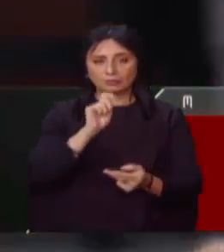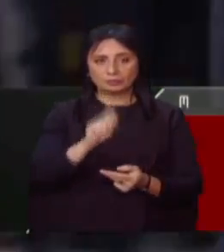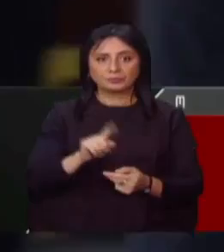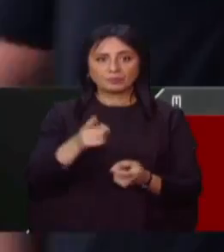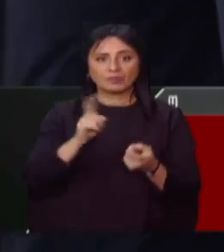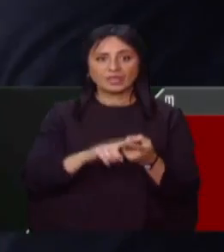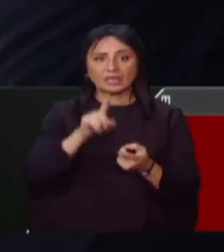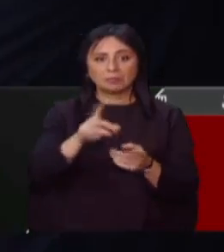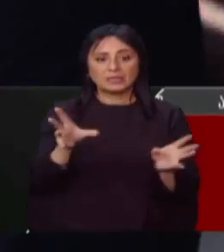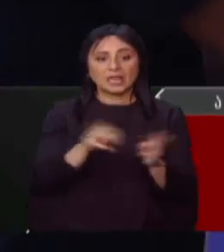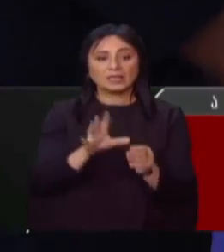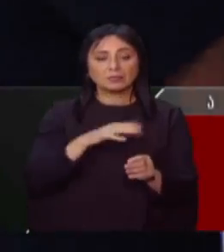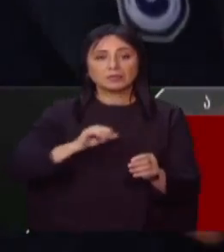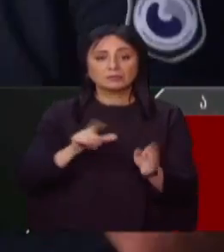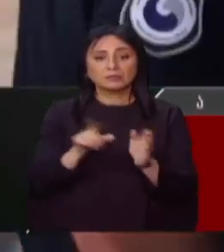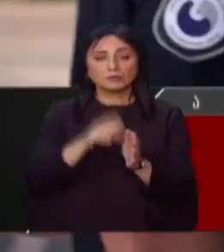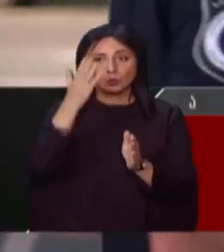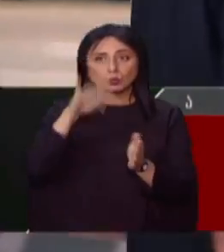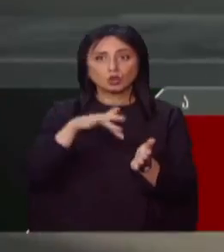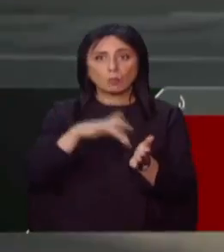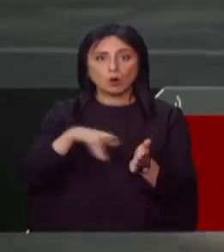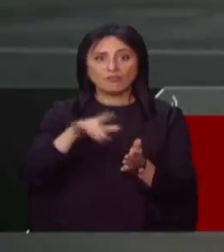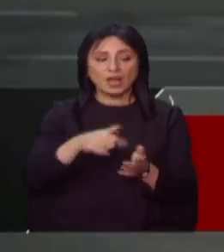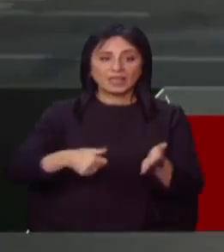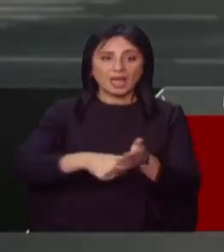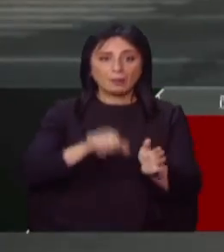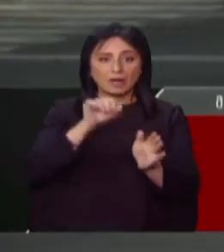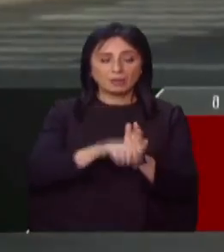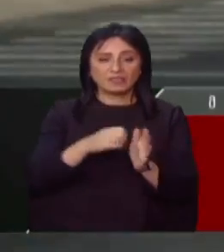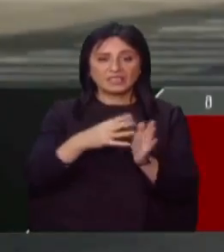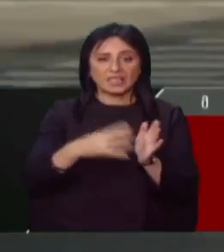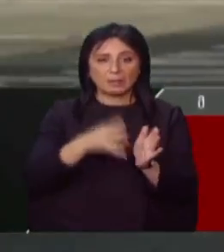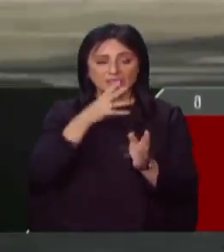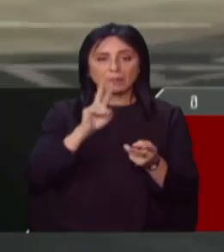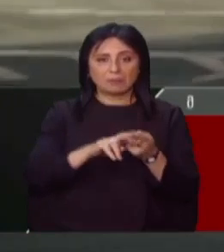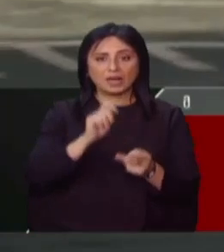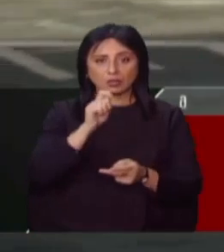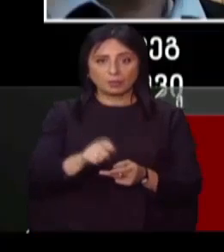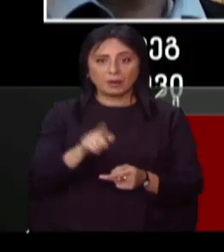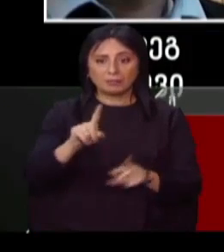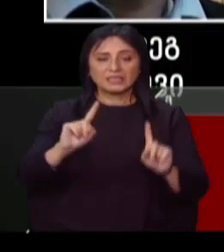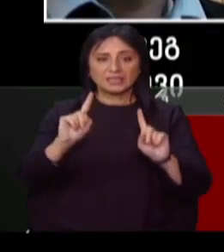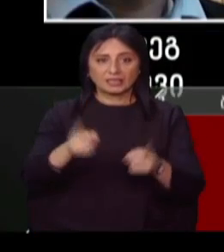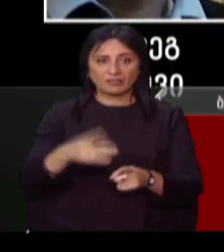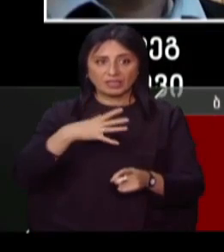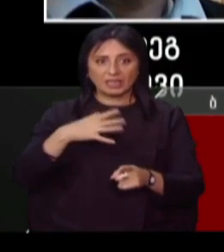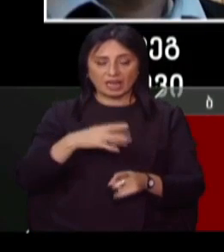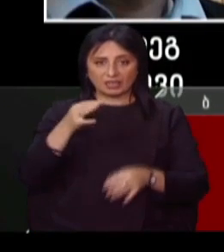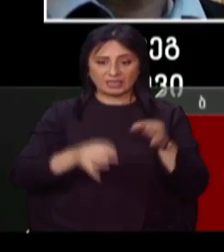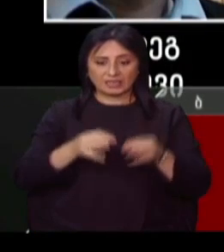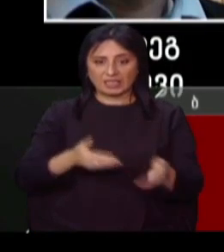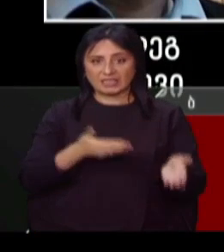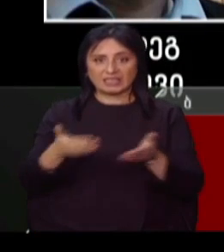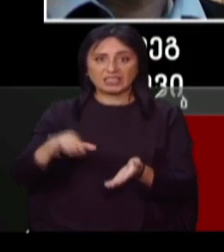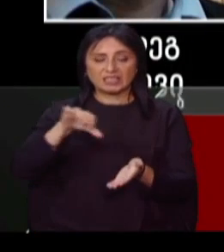რაც შეეხება მის თანამზრახველს უცხო ქვეყნის მოქალაქეს, მას მკვლელობაში დახმარებისთვის 19 წლიანი პატიმრობა აქვს მისჯილი. მისი დაკავებისა და ქართული მართლმსაჯულების